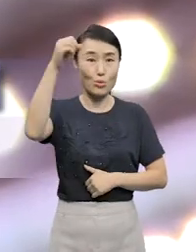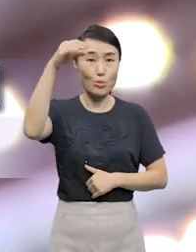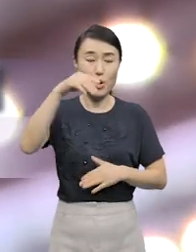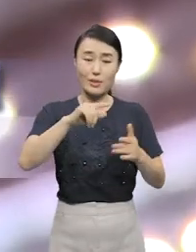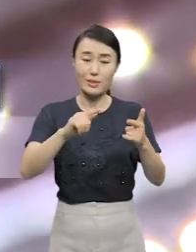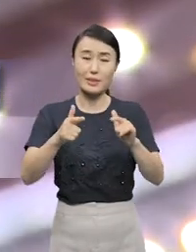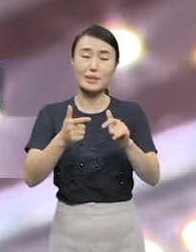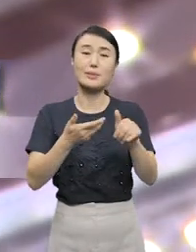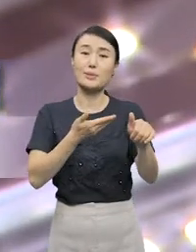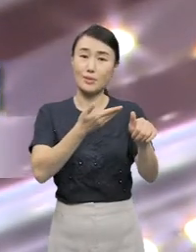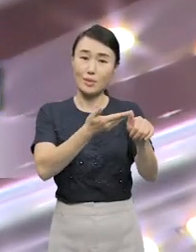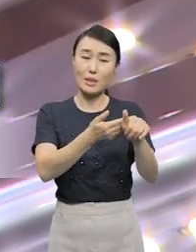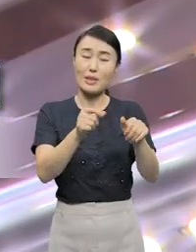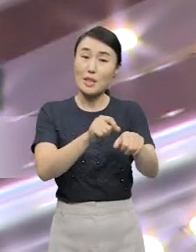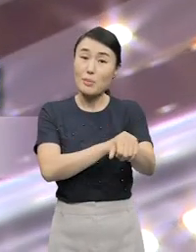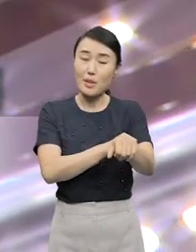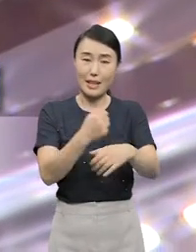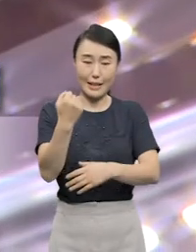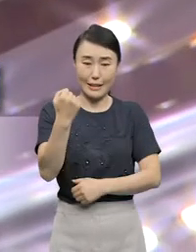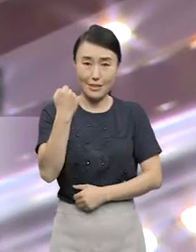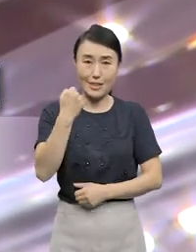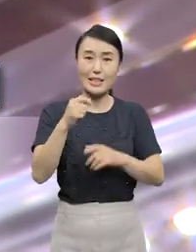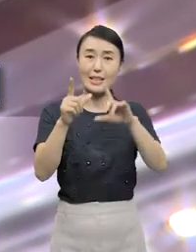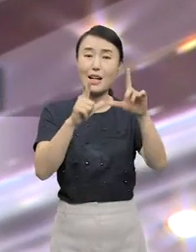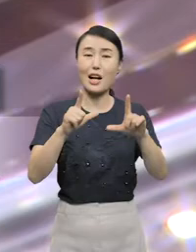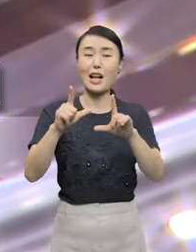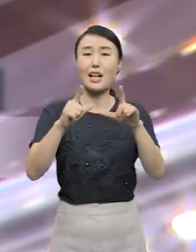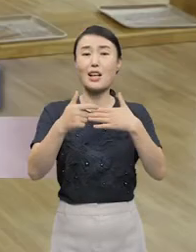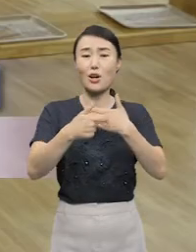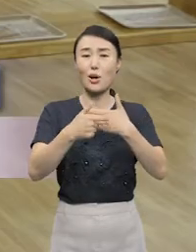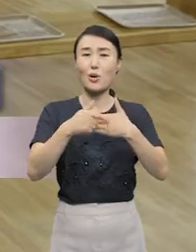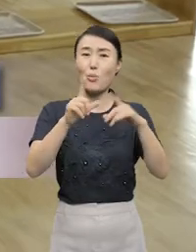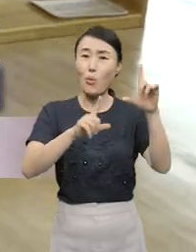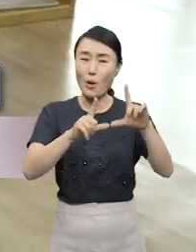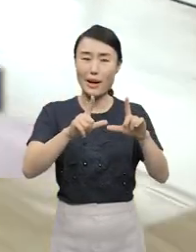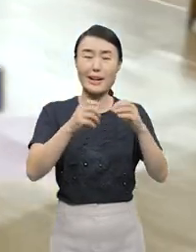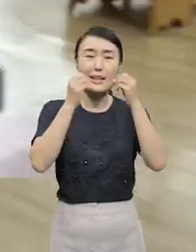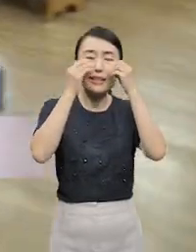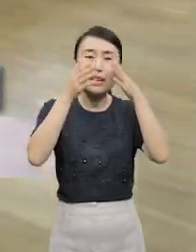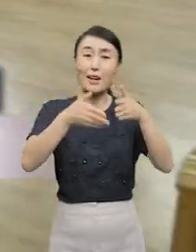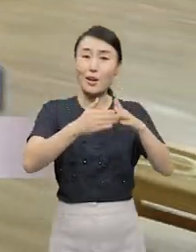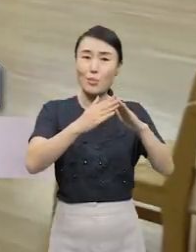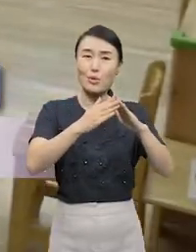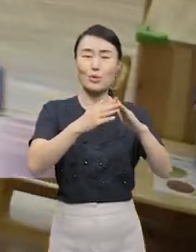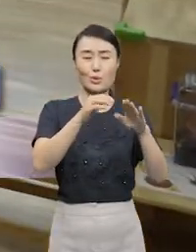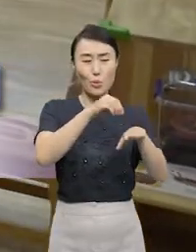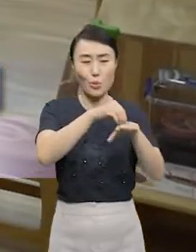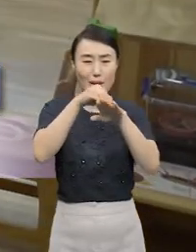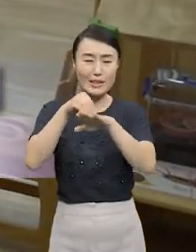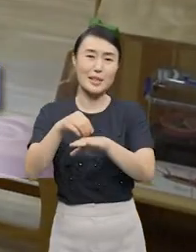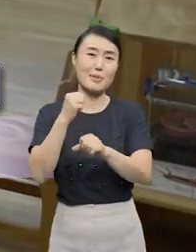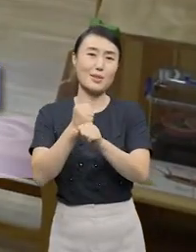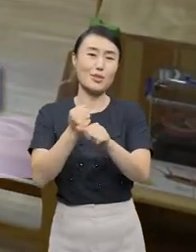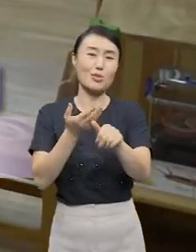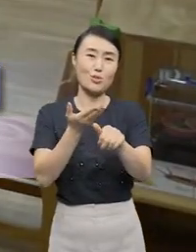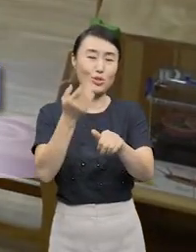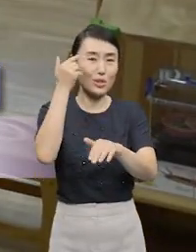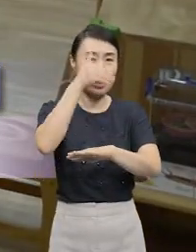등이 이뤄지며 특히 에너지, 생활환경, 미관 등은 신축 건물 수준으로 개선될 예정입니다.